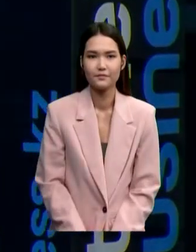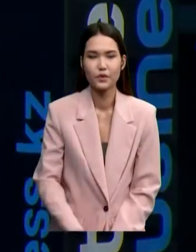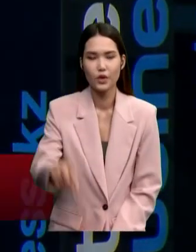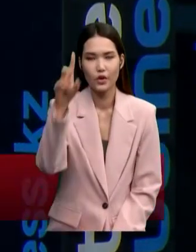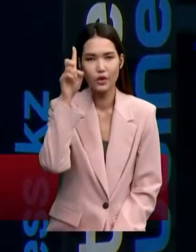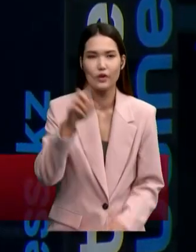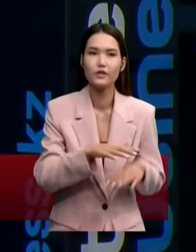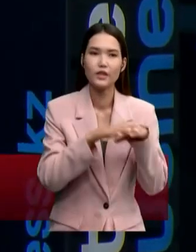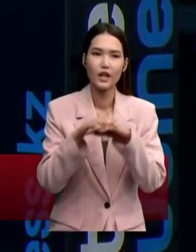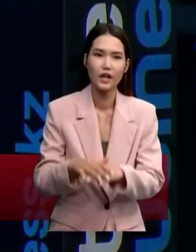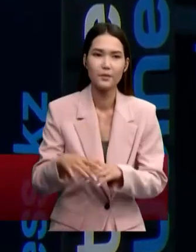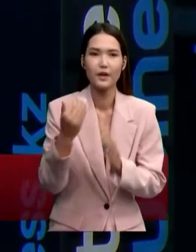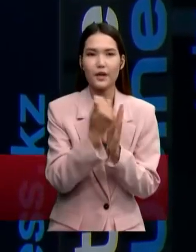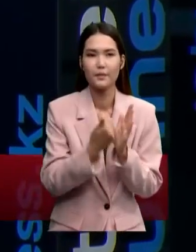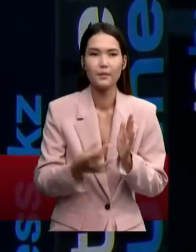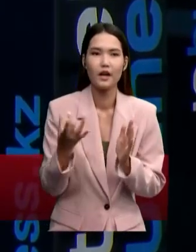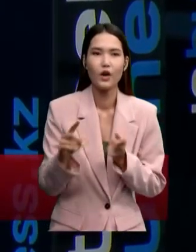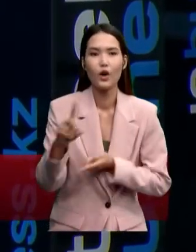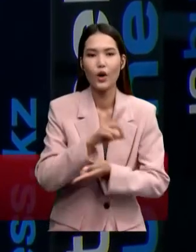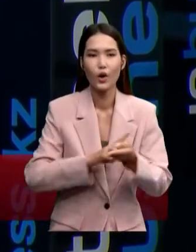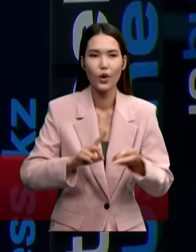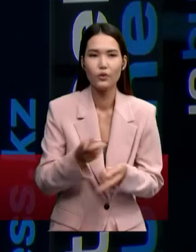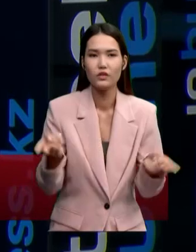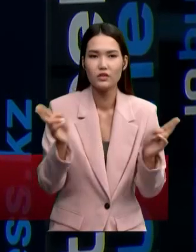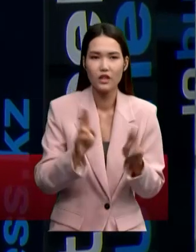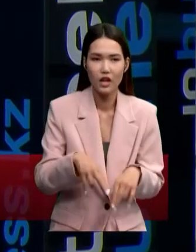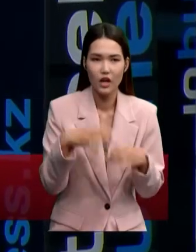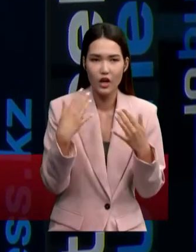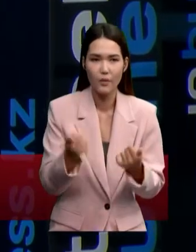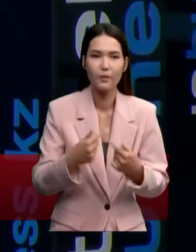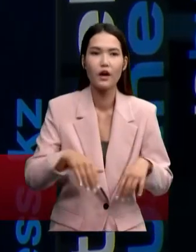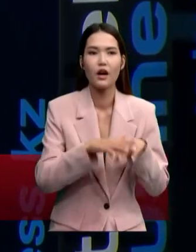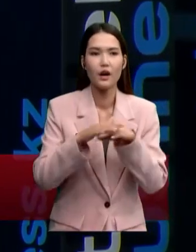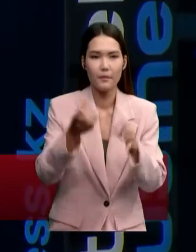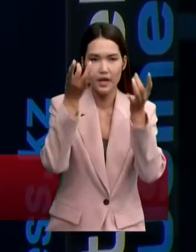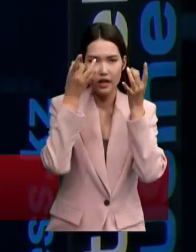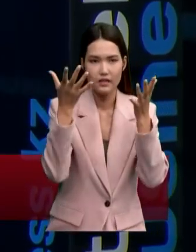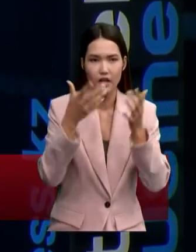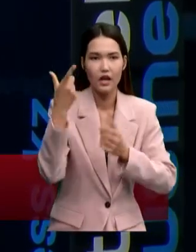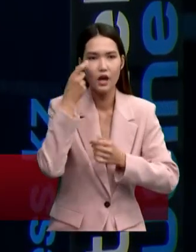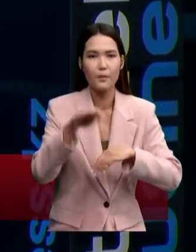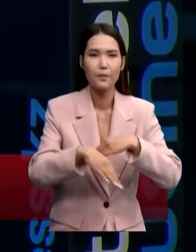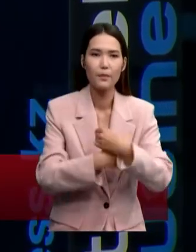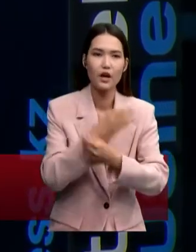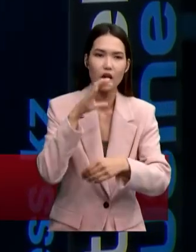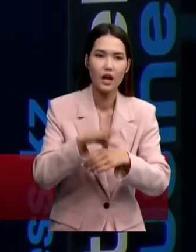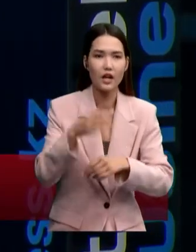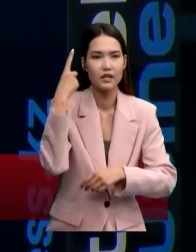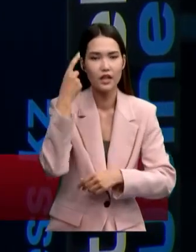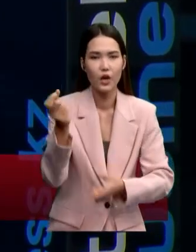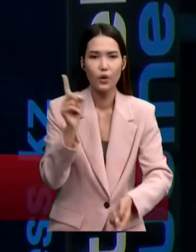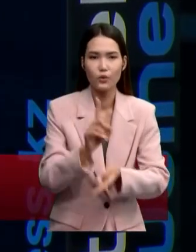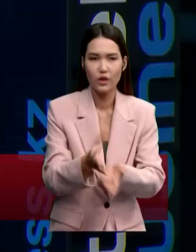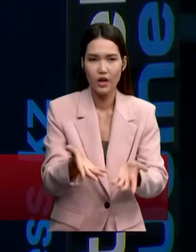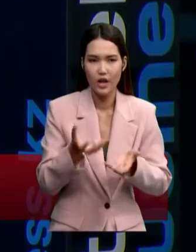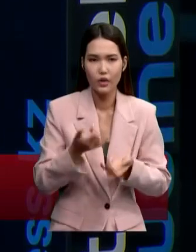Ұлттық банк базалық мөлшерлемені тағы да өзгерсіз қалдырды. Бұл орталық банктің нақты деректер мен жаңа факторларды ескере отырып қабылдаған